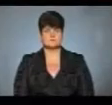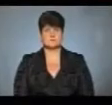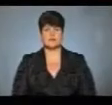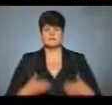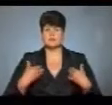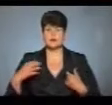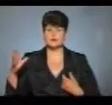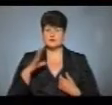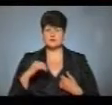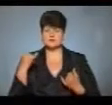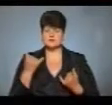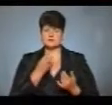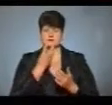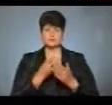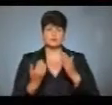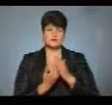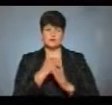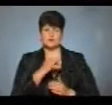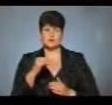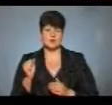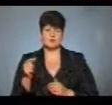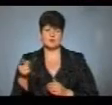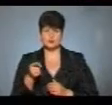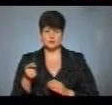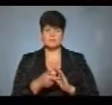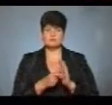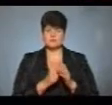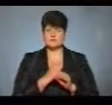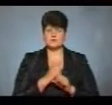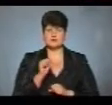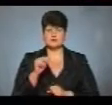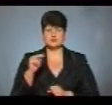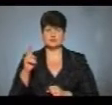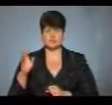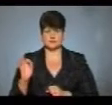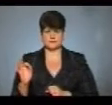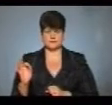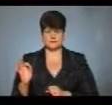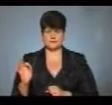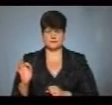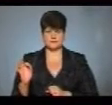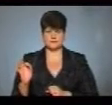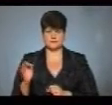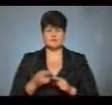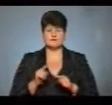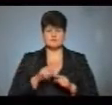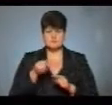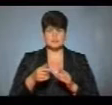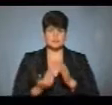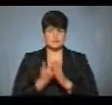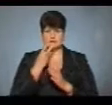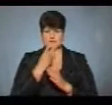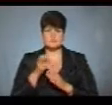Вітаю всіх, хто зараз з нами. Новини в ефірі телеканалу ЮА Тернопіль. У студії працює Анастасія Чичко. І у цьому випуску дивіться про